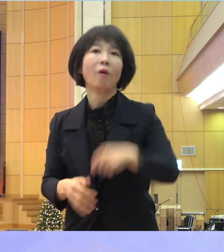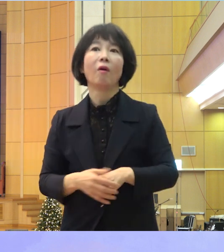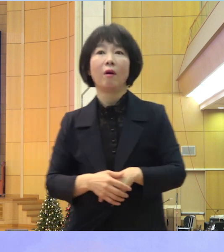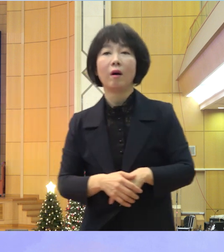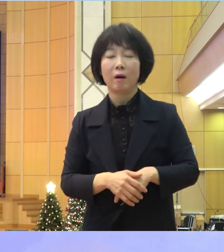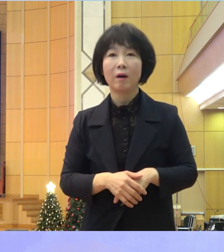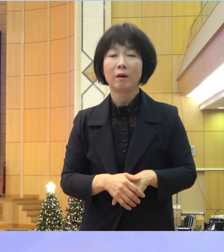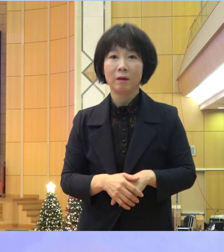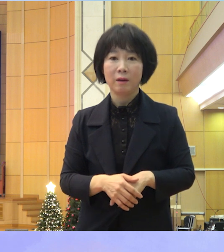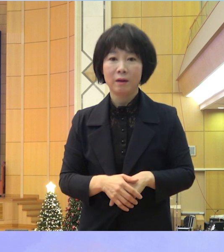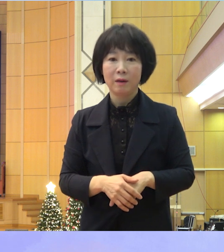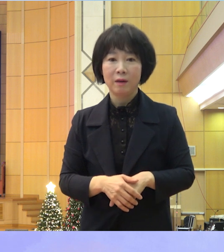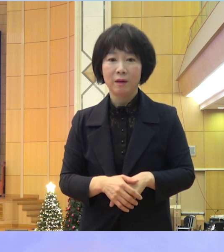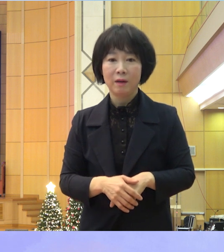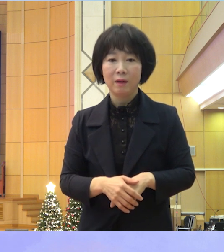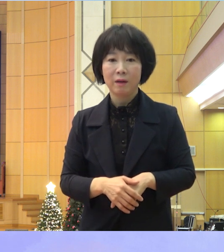둘이